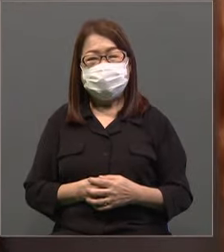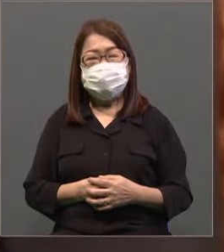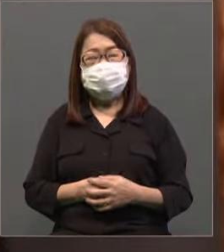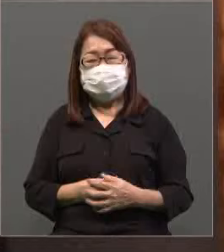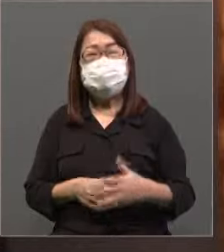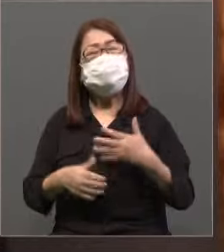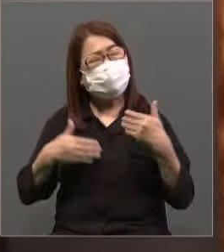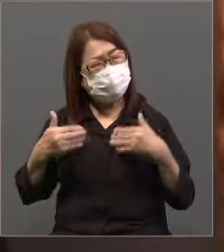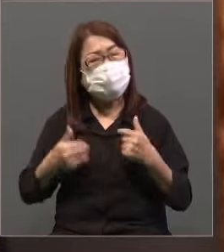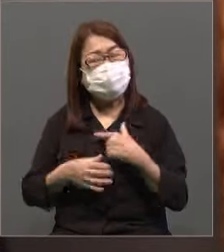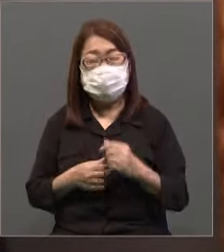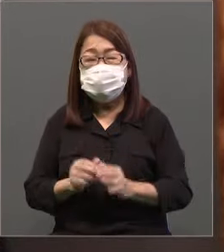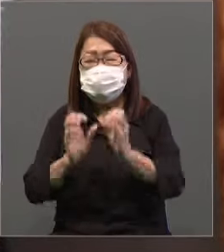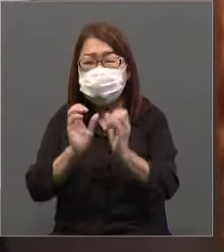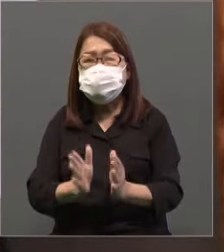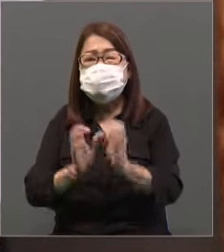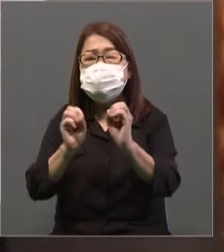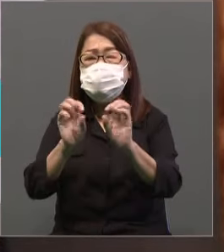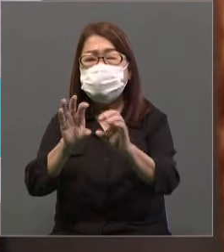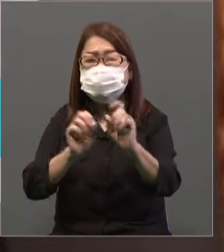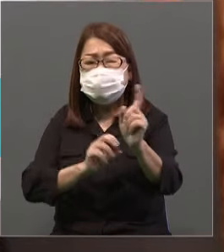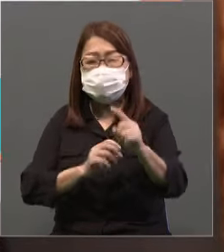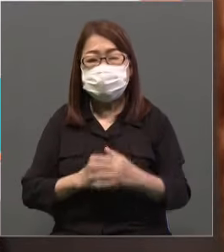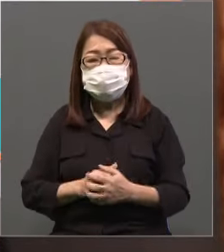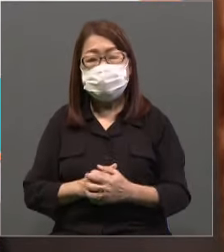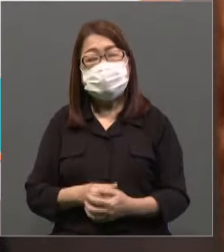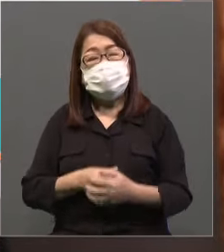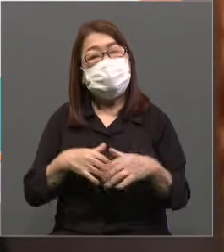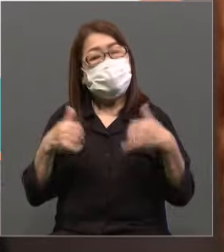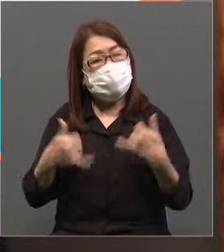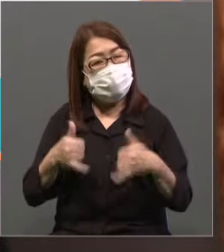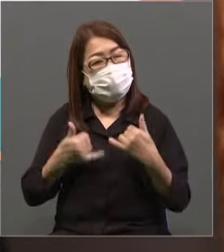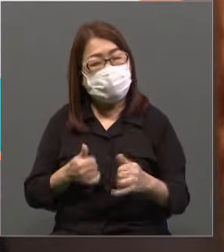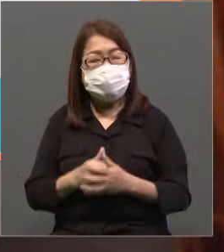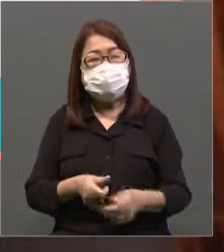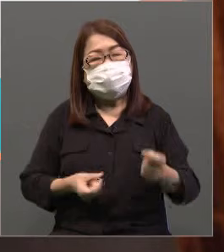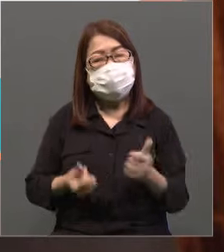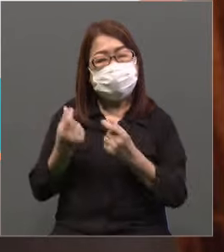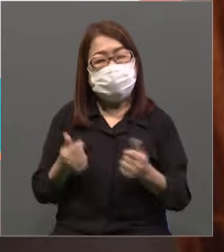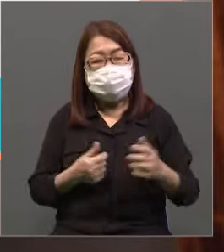สนุก สนุกคุณครูสอนอะไรบ้างครับ เต้น